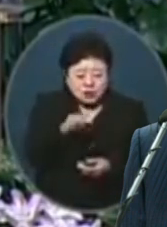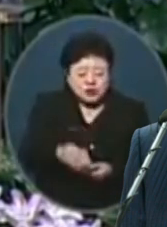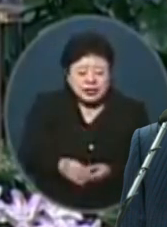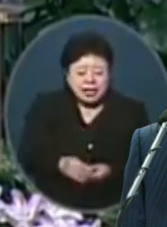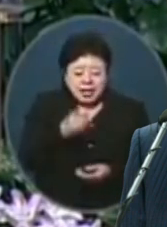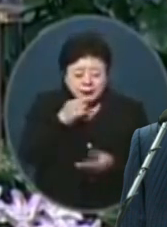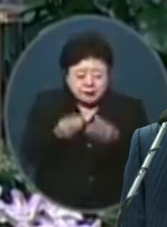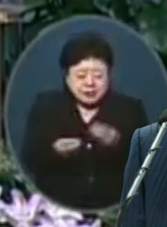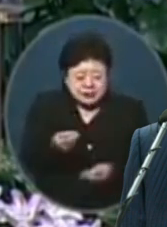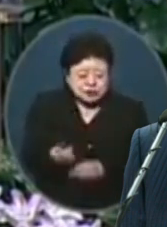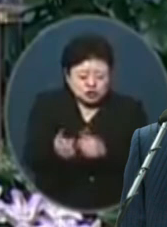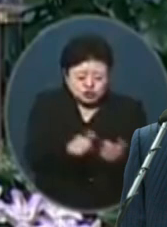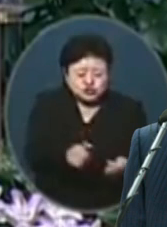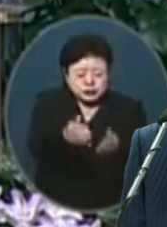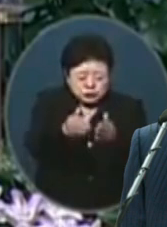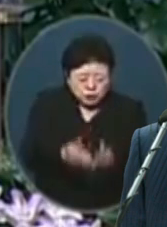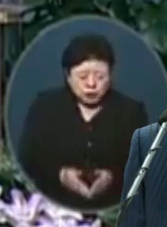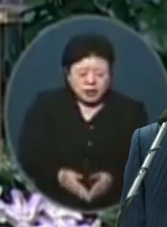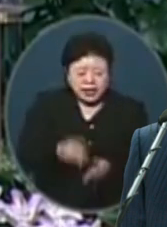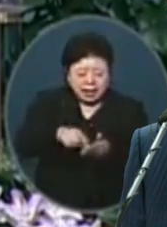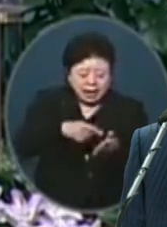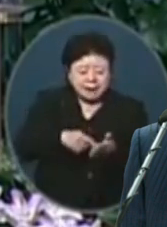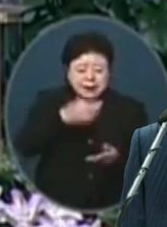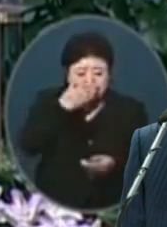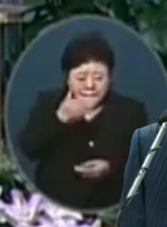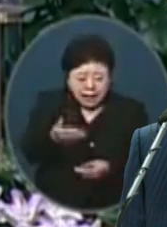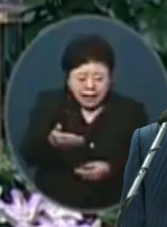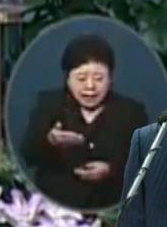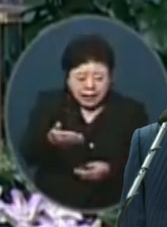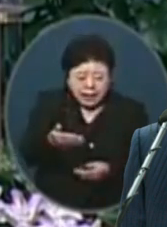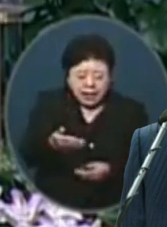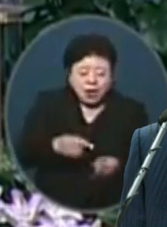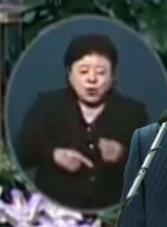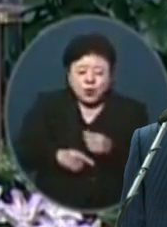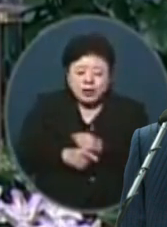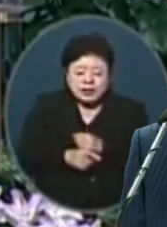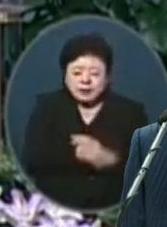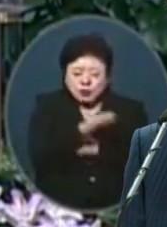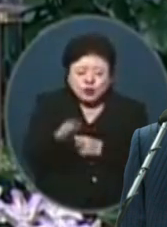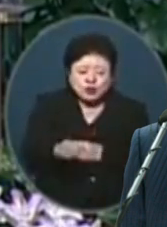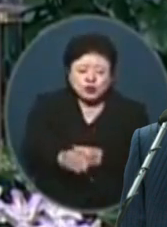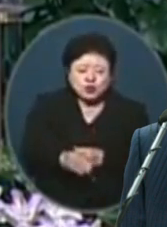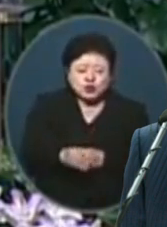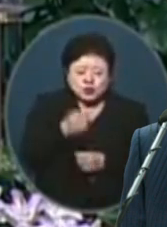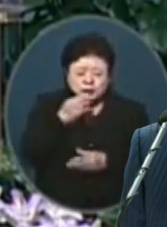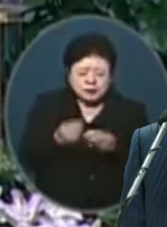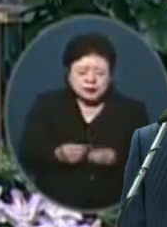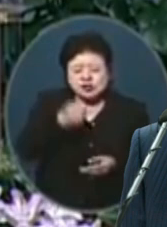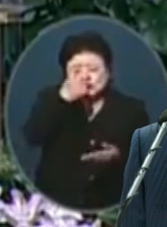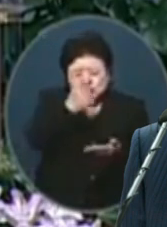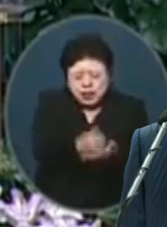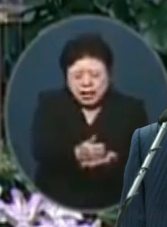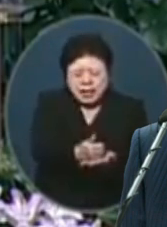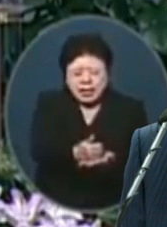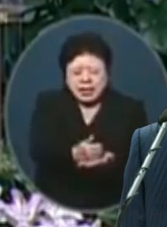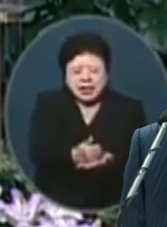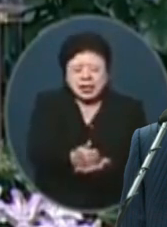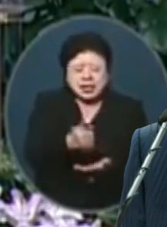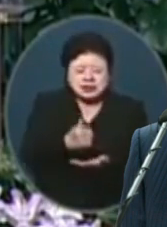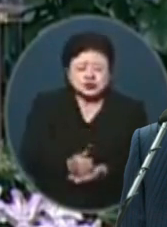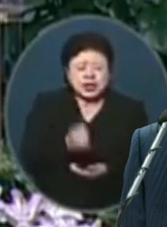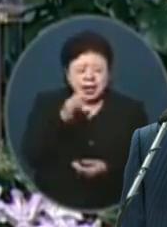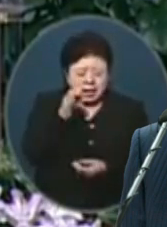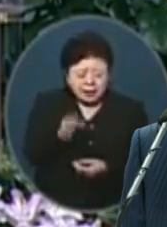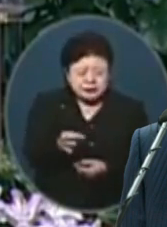빚은 죽음을 통해서만 갚을 수 있습니다. 왜냐하면 우리의 진 빚은 죄요, 죄의